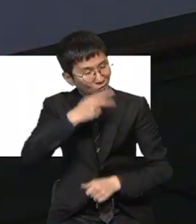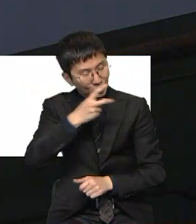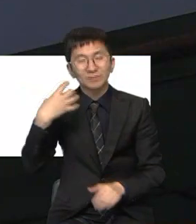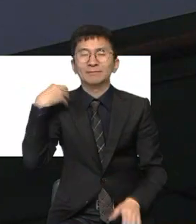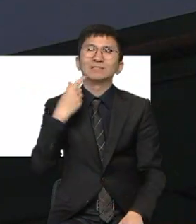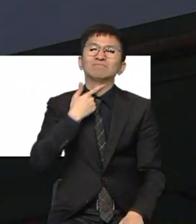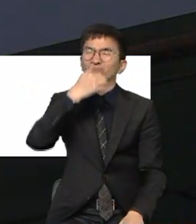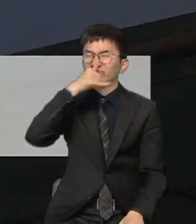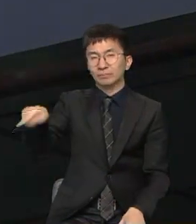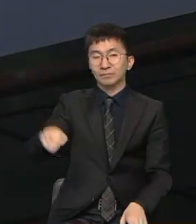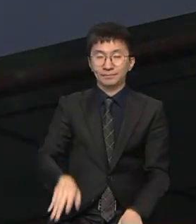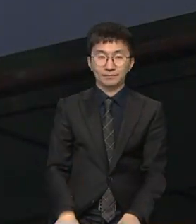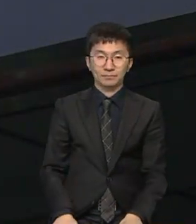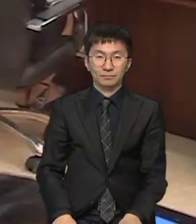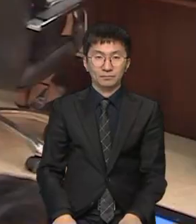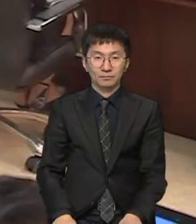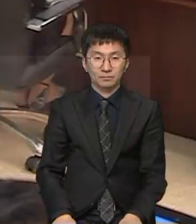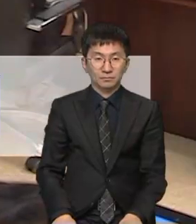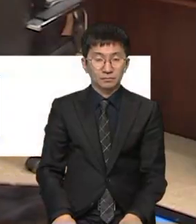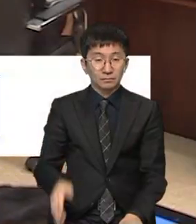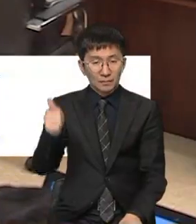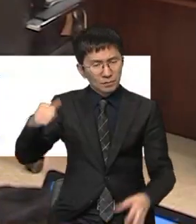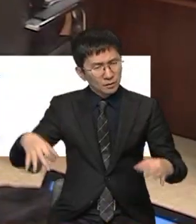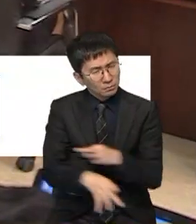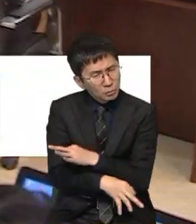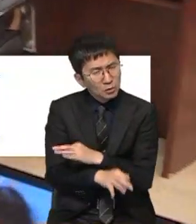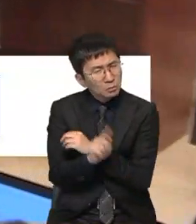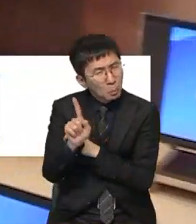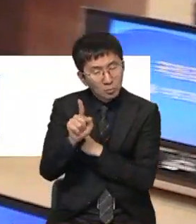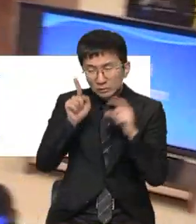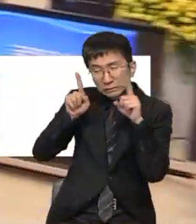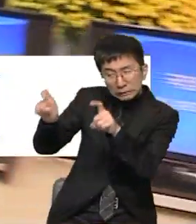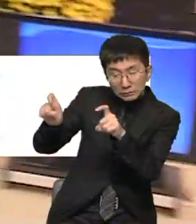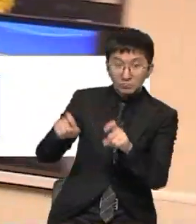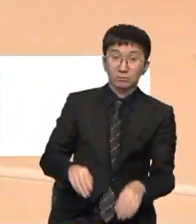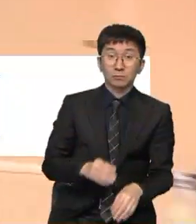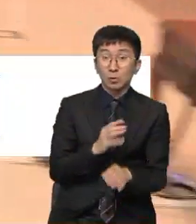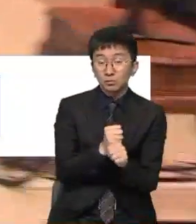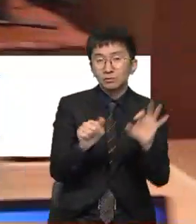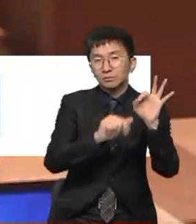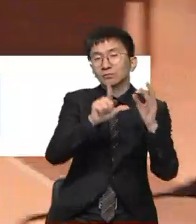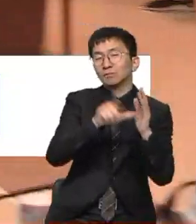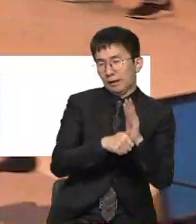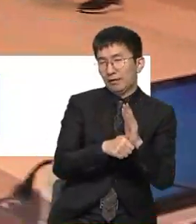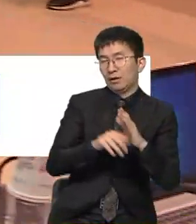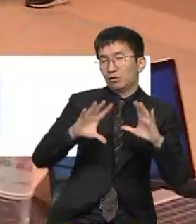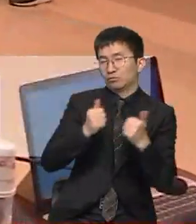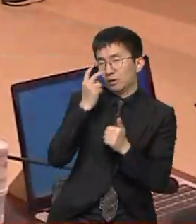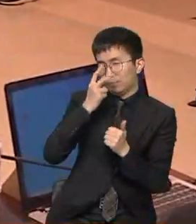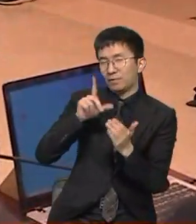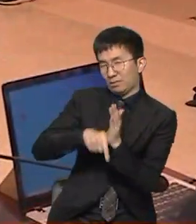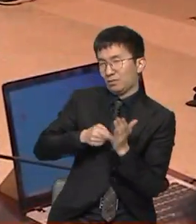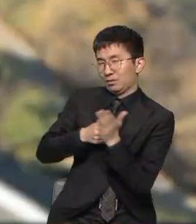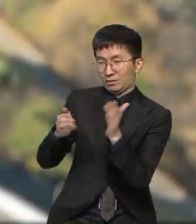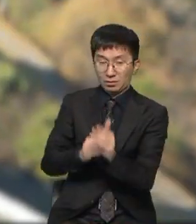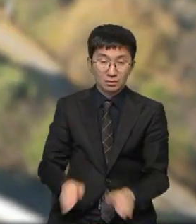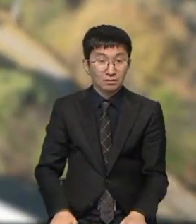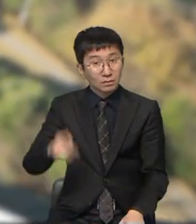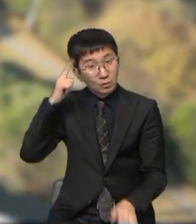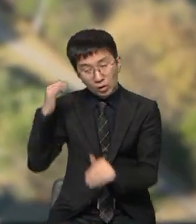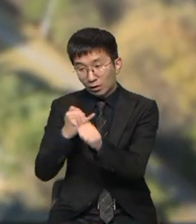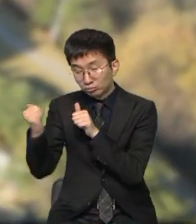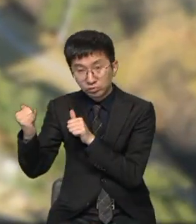수사를 지휘해왔습니다. 이 전 차장의 비위 의혹은 지난달 국회 국정감사에서 처음 제기됐습니다. 처가가